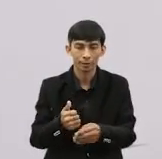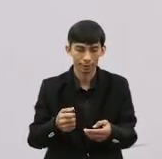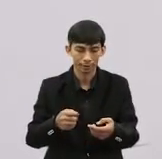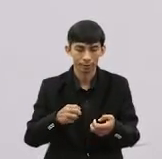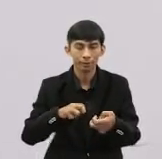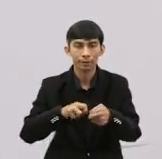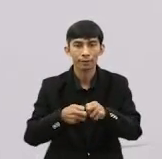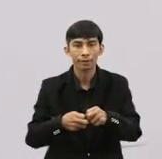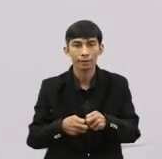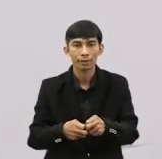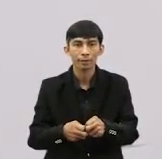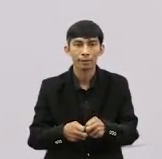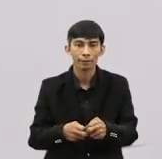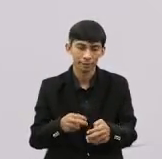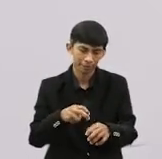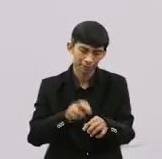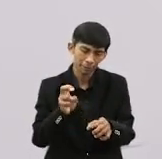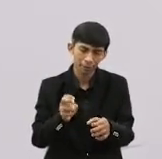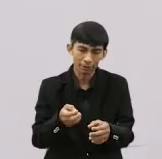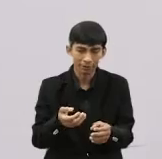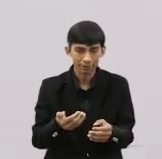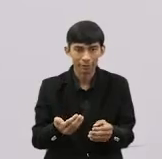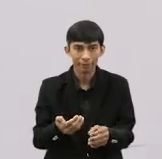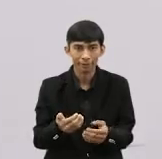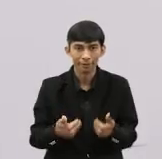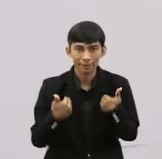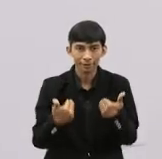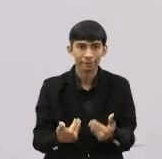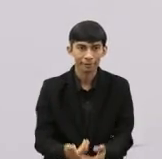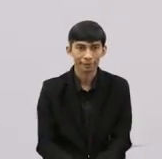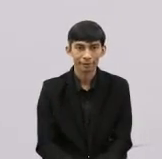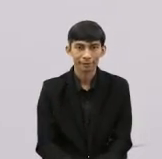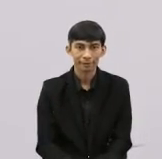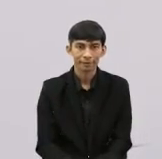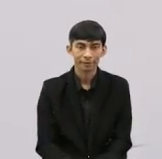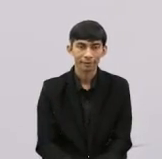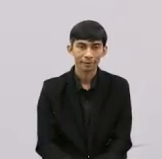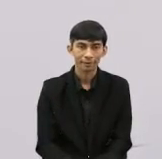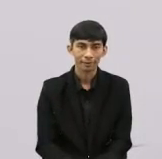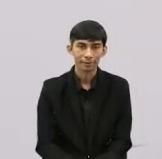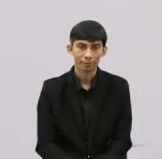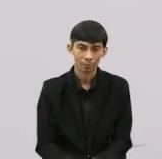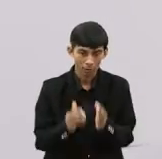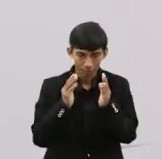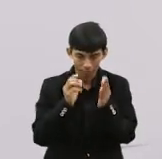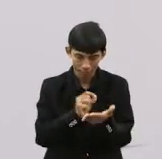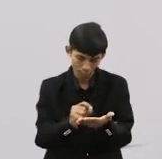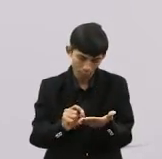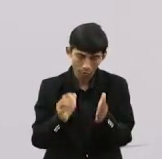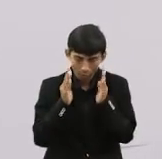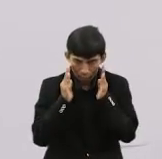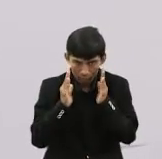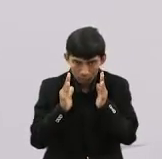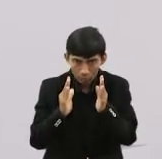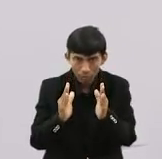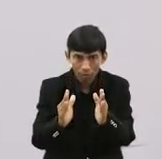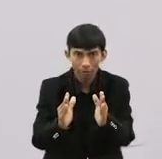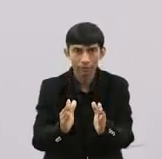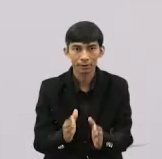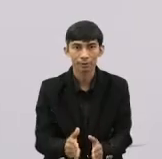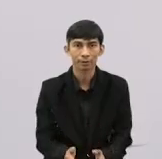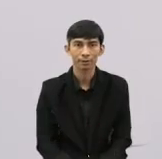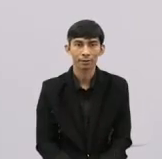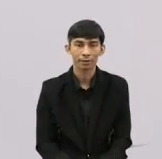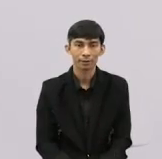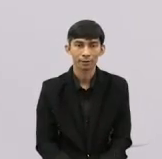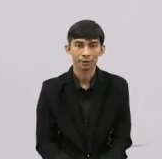bàn trên dạng mạch tại pram hay pram tiện ná xong ở srop tới tám than ở phía chạ sa đai còn